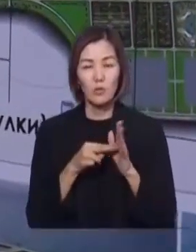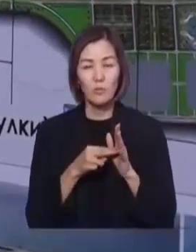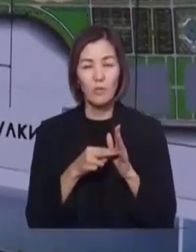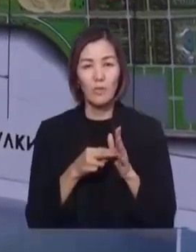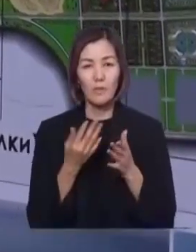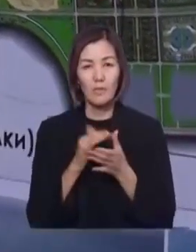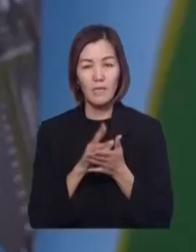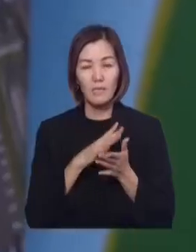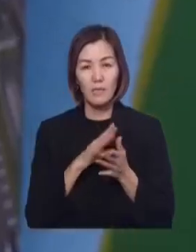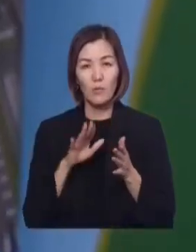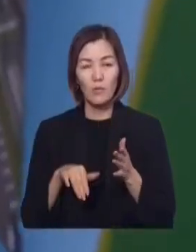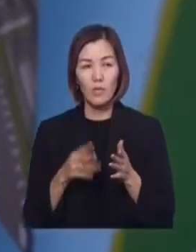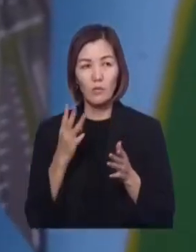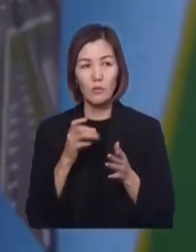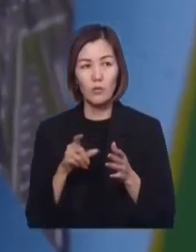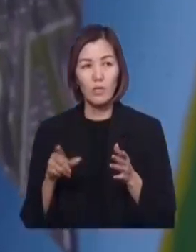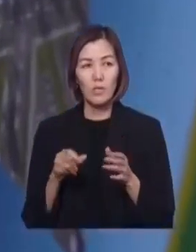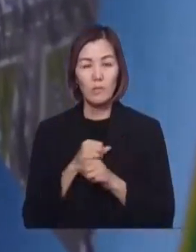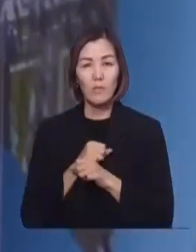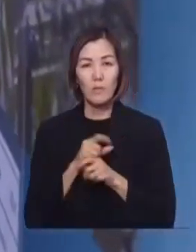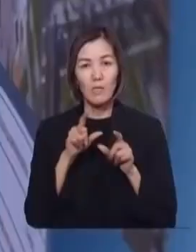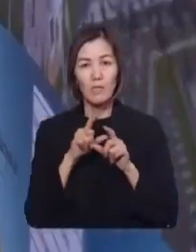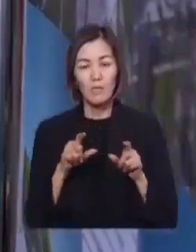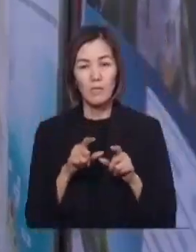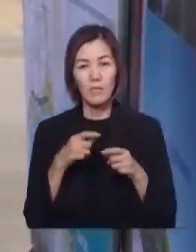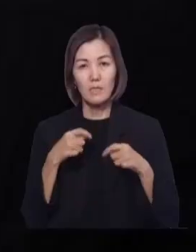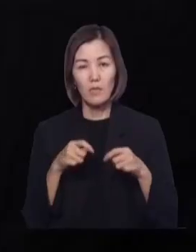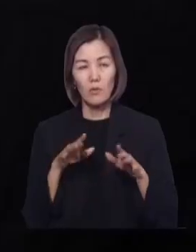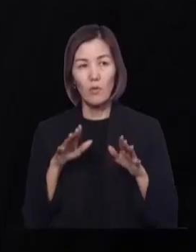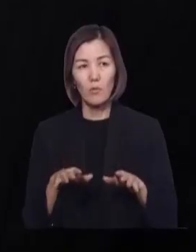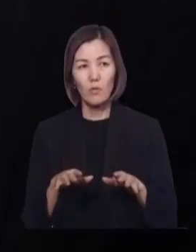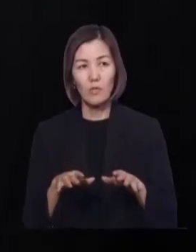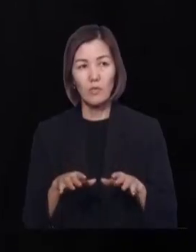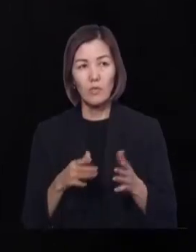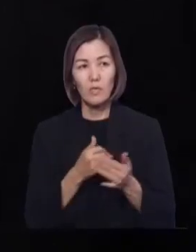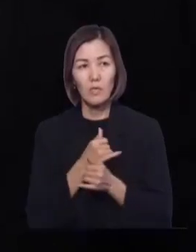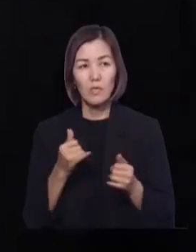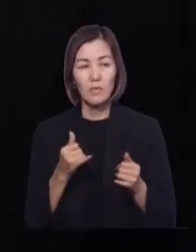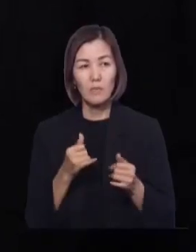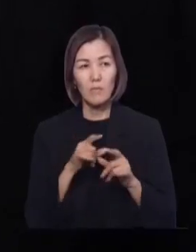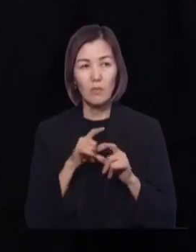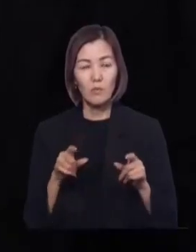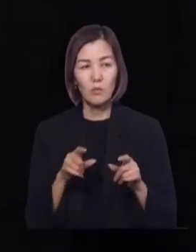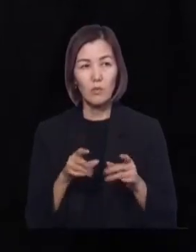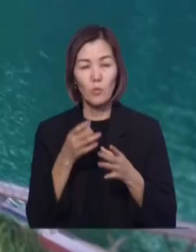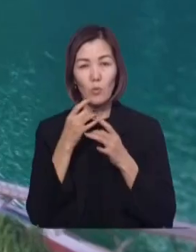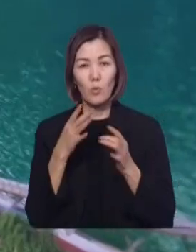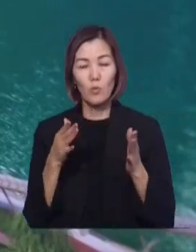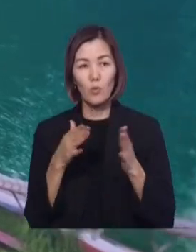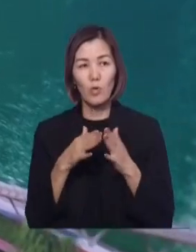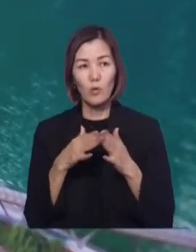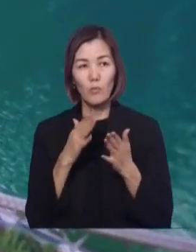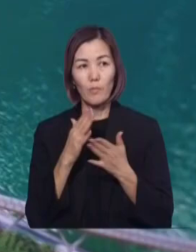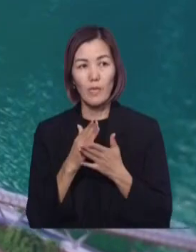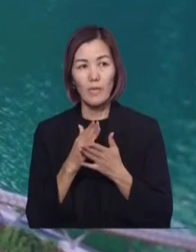жобасын таныстырды. Онда 300-ден аса демалыс нысандары, сауда-саттық орталығы, қызмет көрсету кешендері мен мәдениет ошақтары